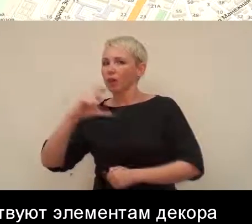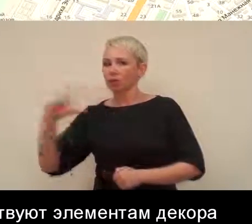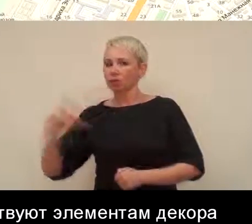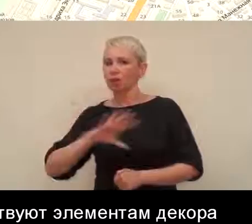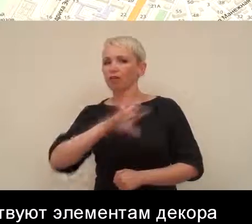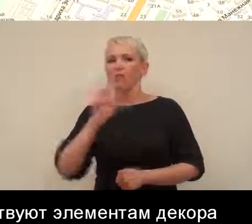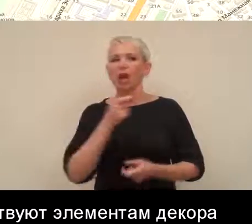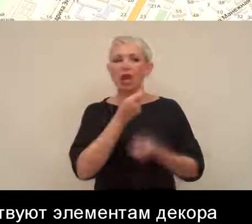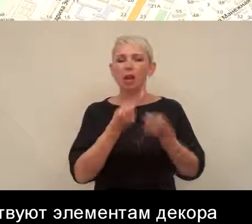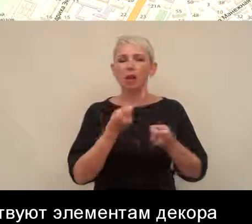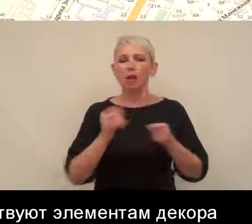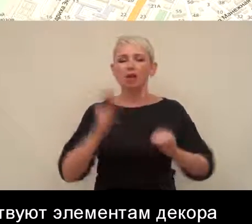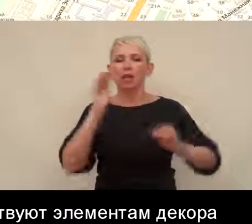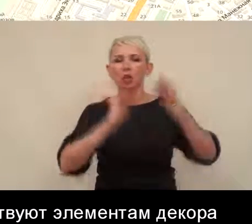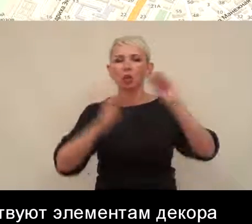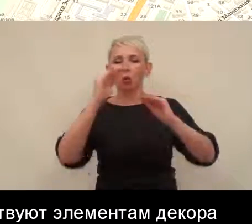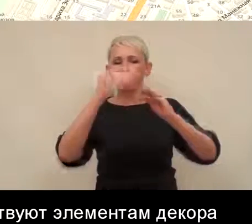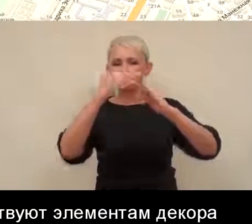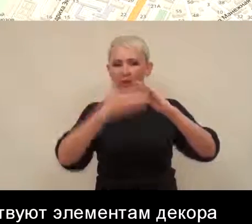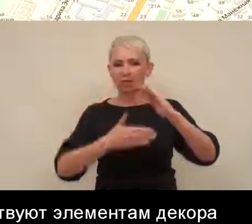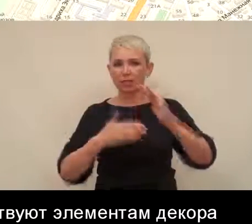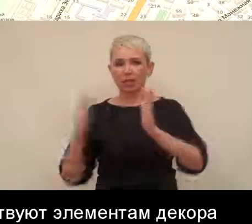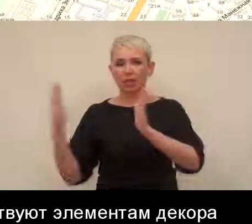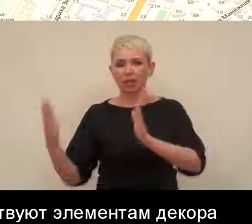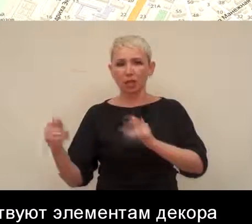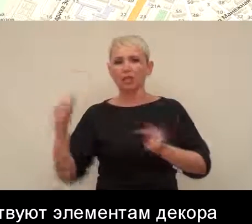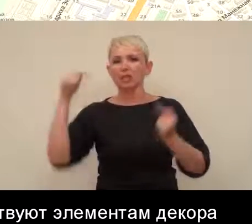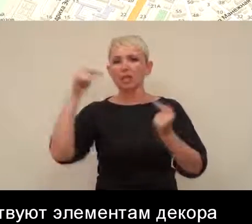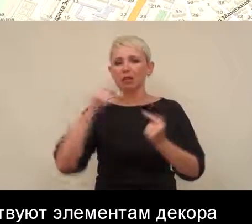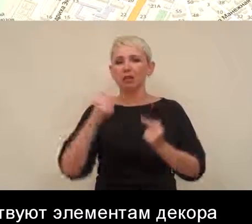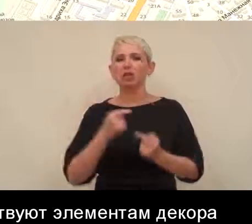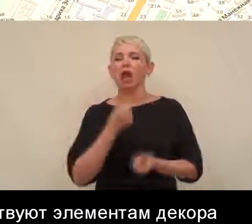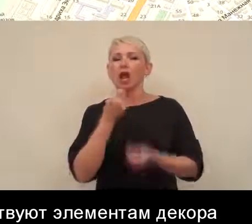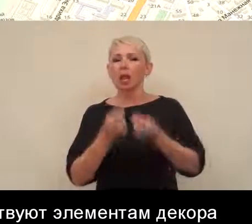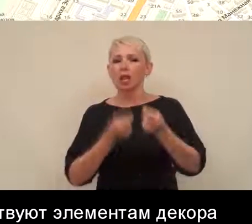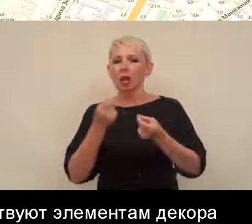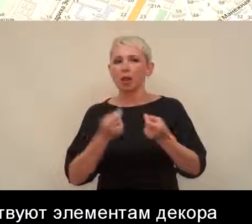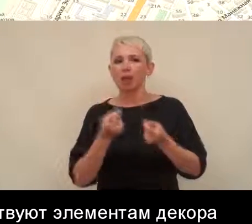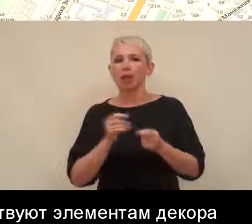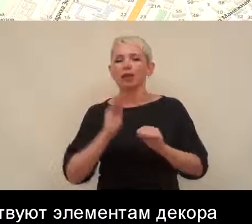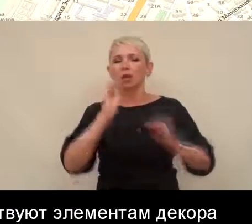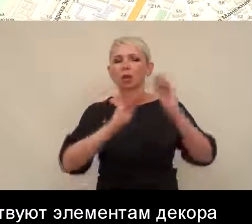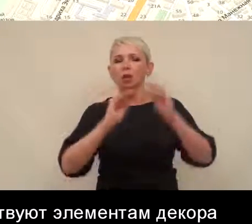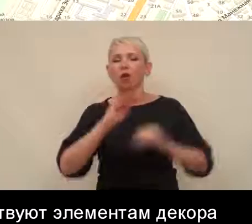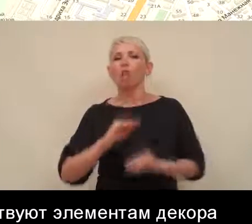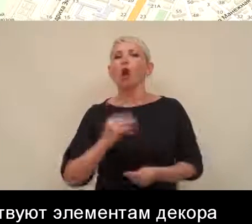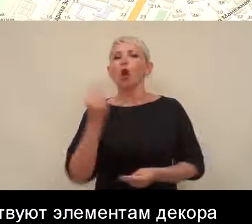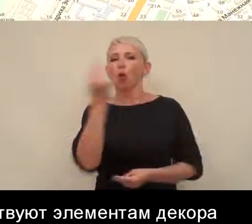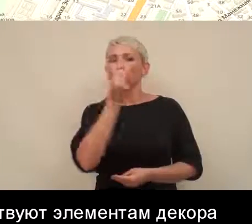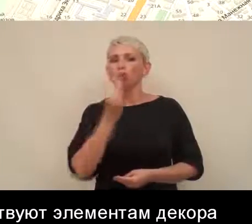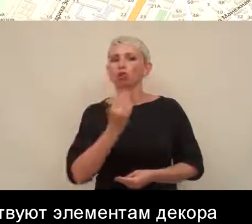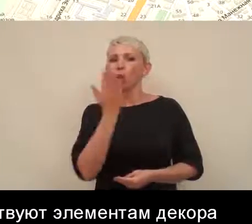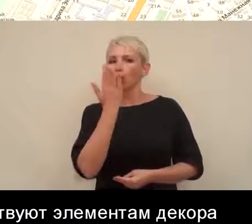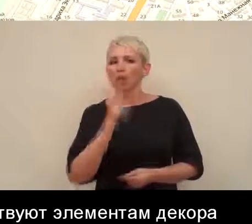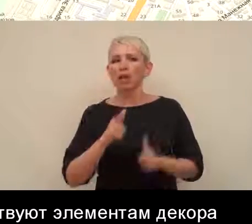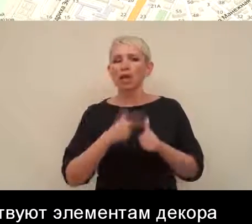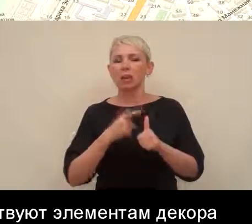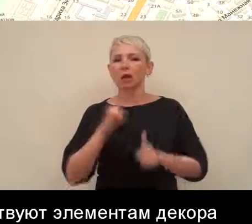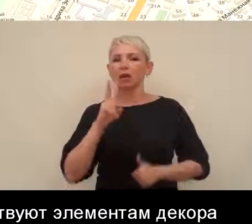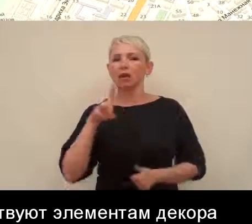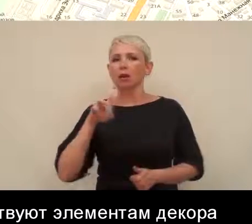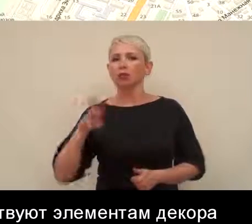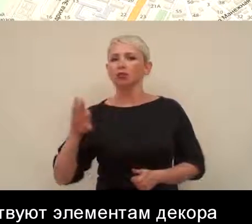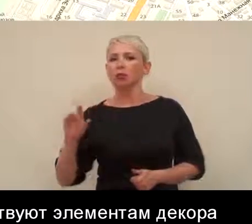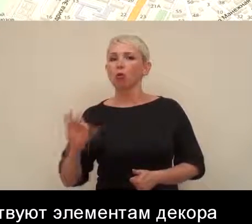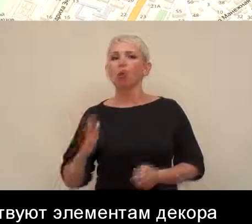фасада крыла соответствуют элементам декора художественного музея имени Ивана Крамского, только в